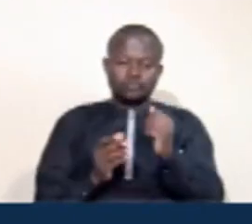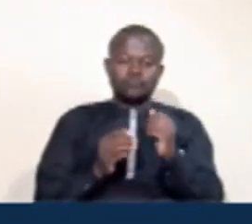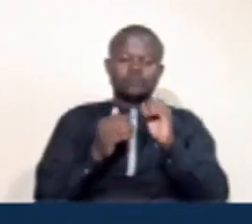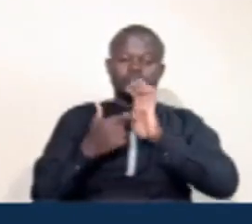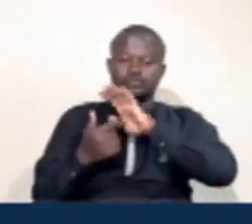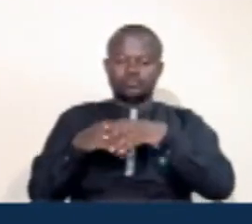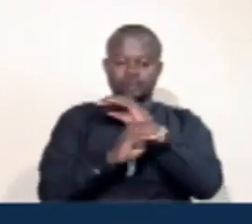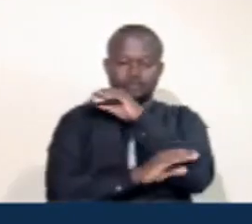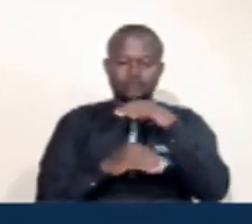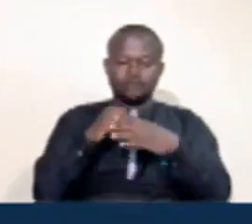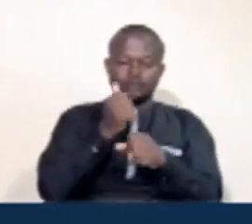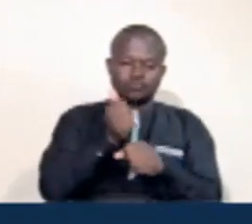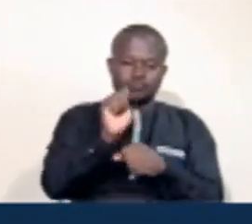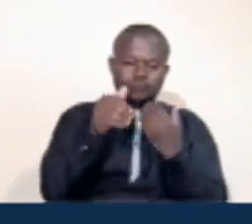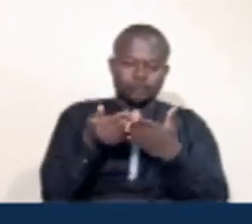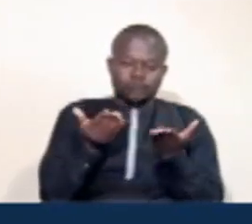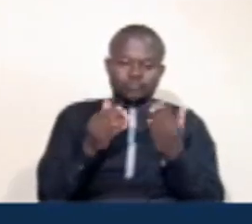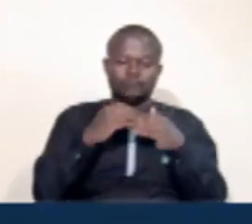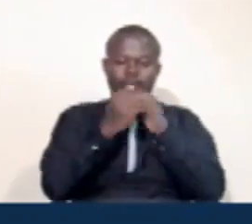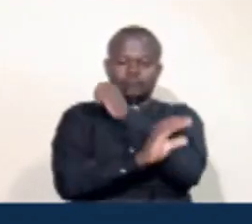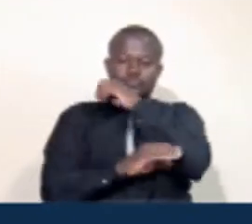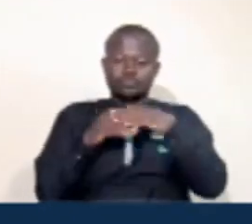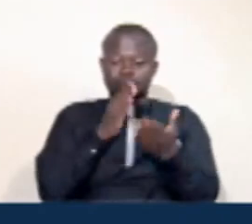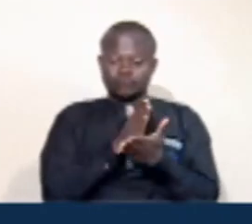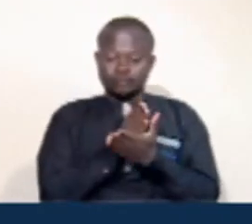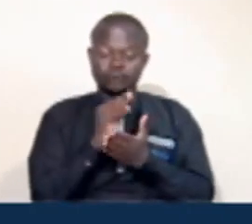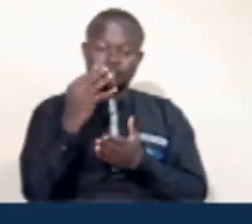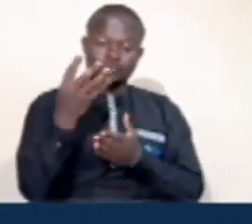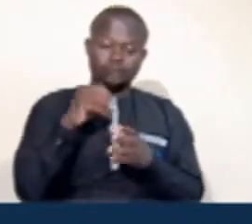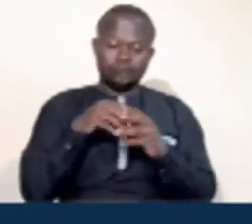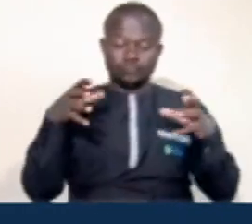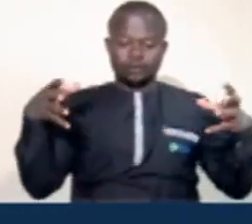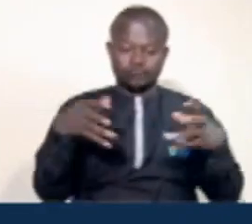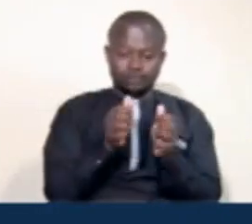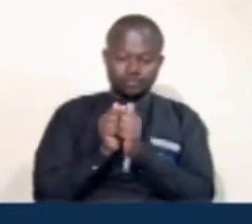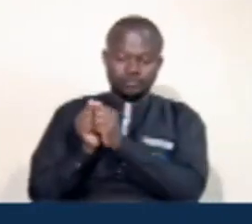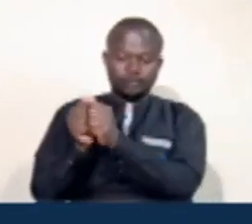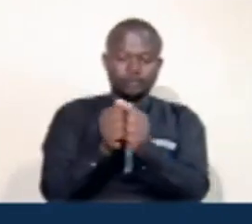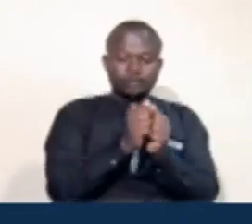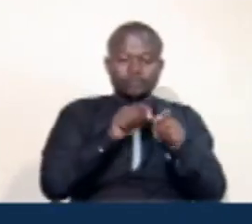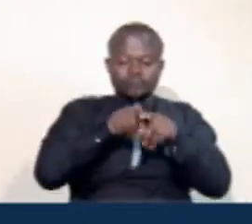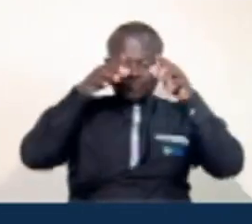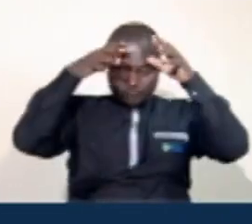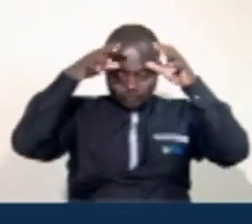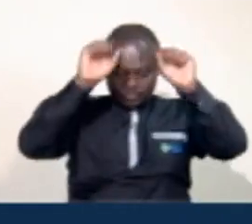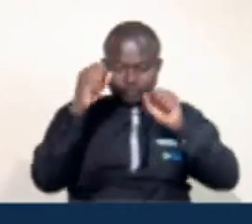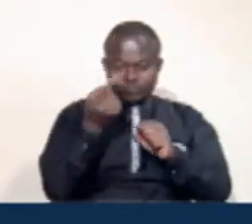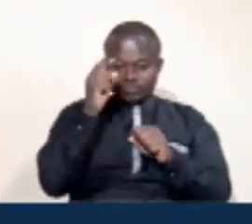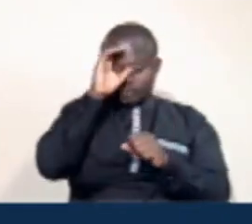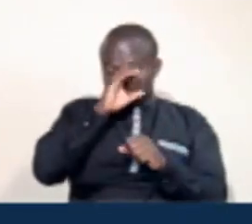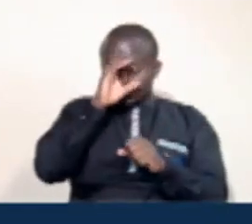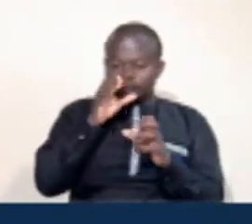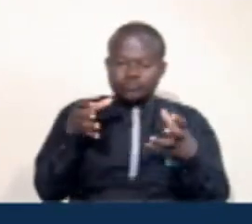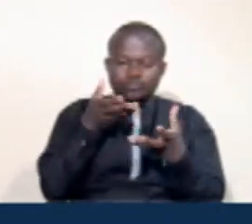iki gihugu muri imikorere yacyo abakuru b'ibihugu buri ya 40 bahuriye hamwe kugera ari nka president umwe ujya kubashaka